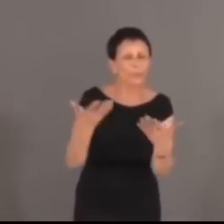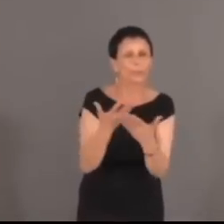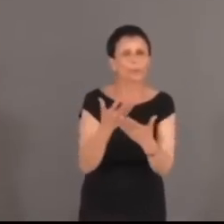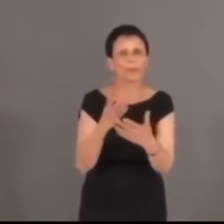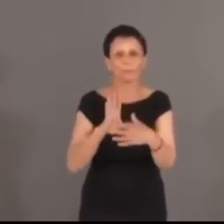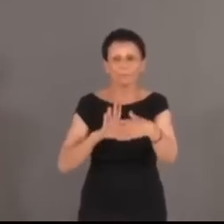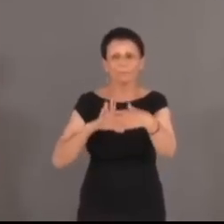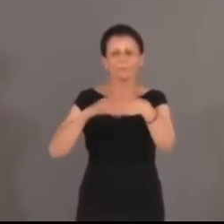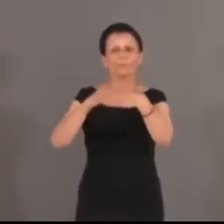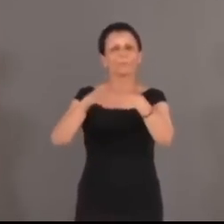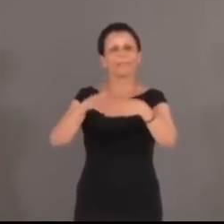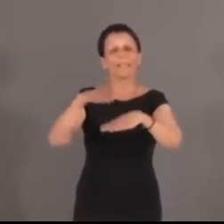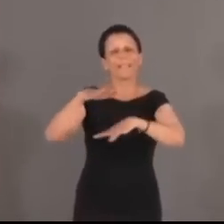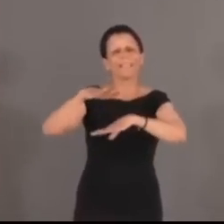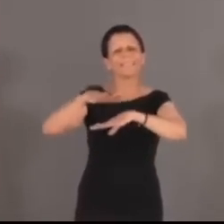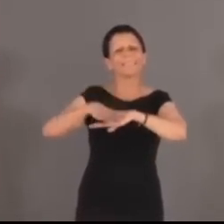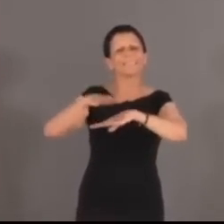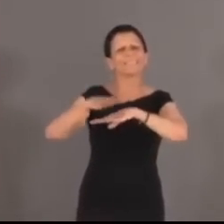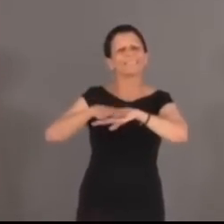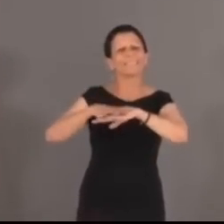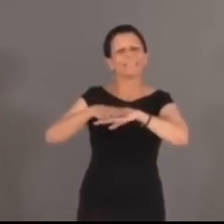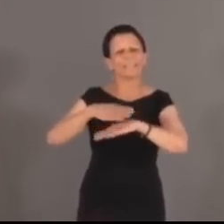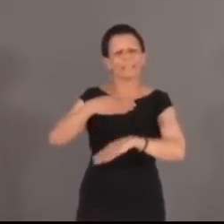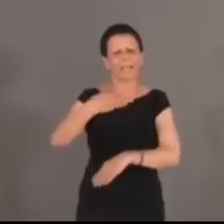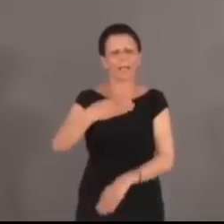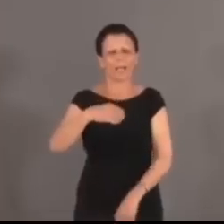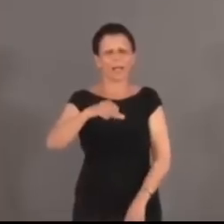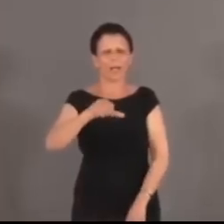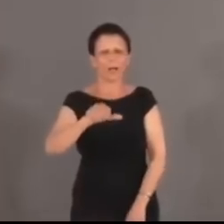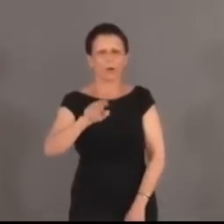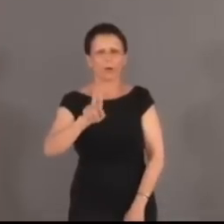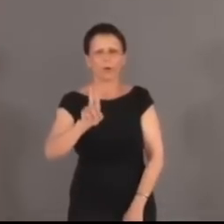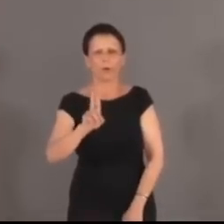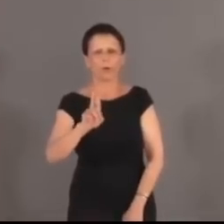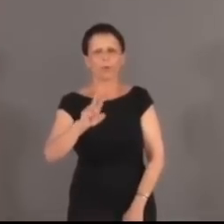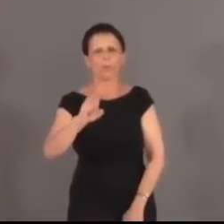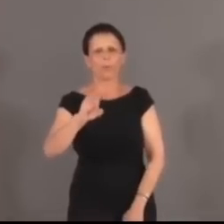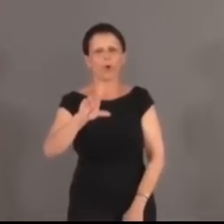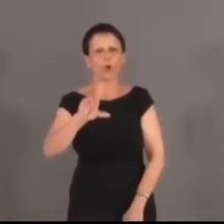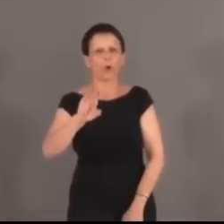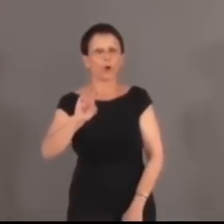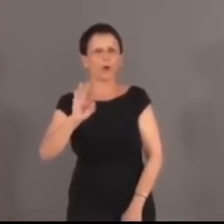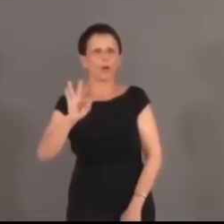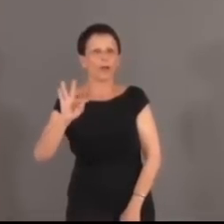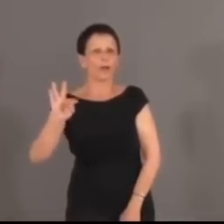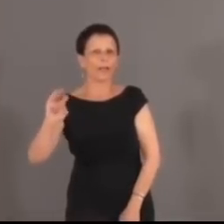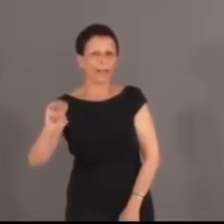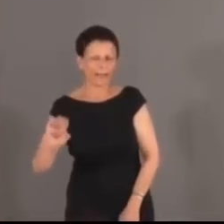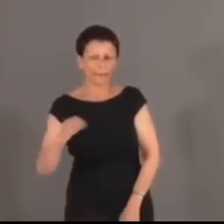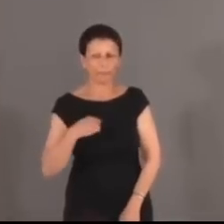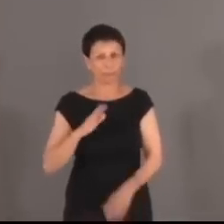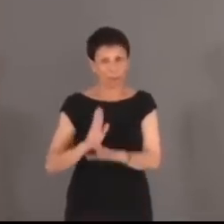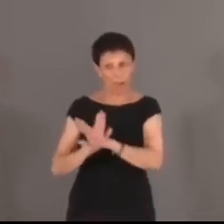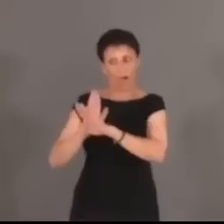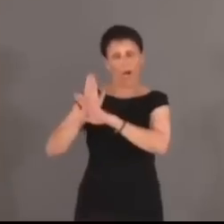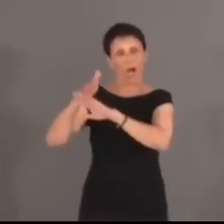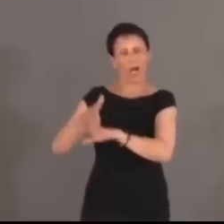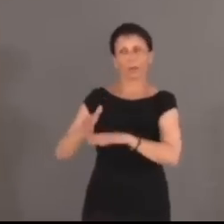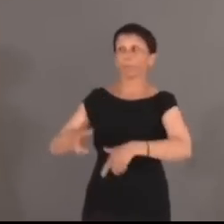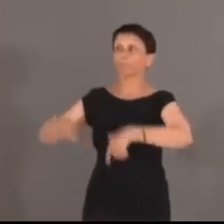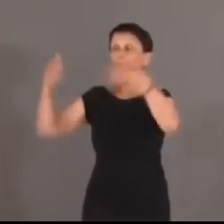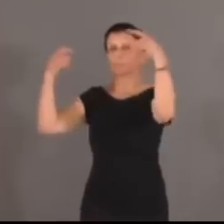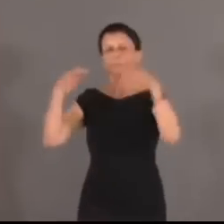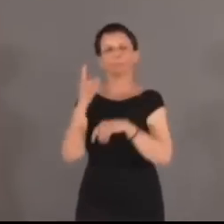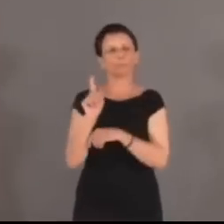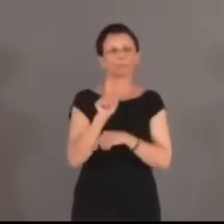comme ça qu'on l'appelle maintenant, de la Morelette. Je suis entré dans la Morelette. En tout cas, j'ai souhaité entrer dans la